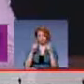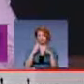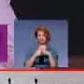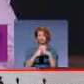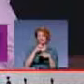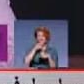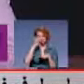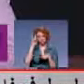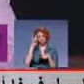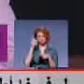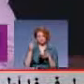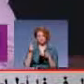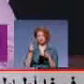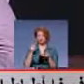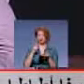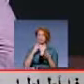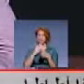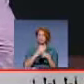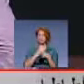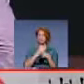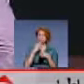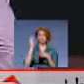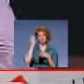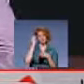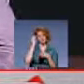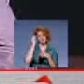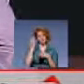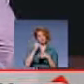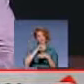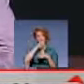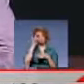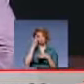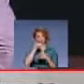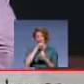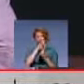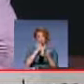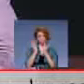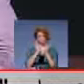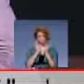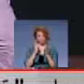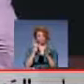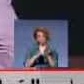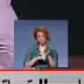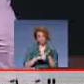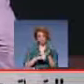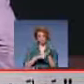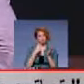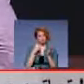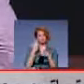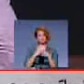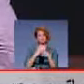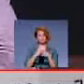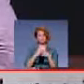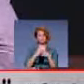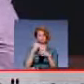مذكور في القرآن ومعروف، ومس الجان والشيطان حاجات يقدر يتكلم فيها من هم أقدر مني من علماء